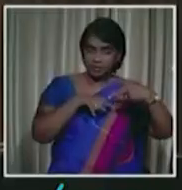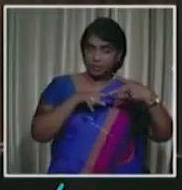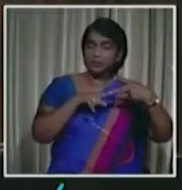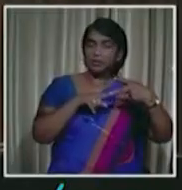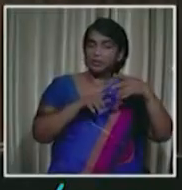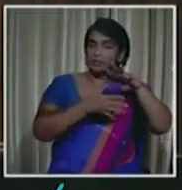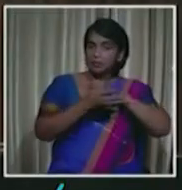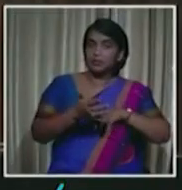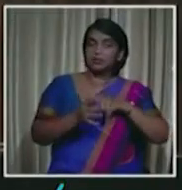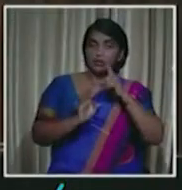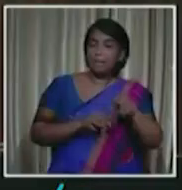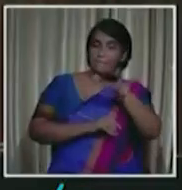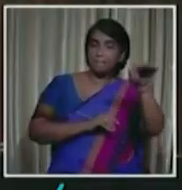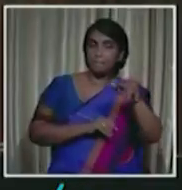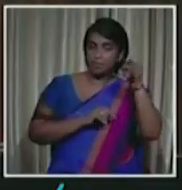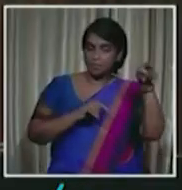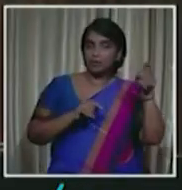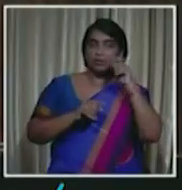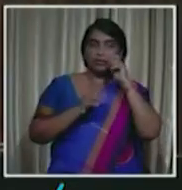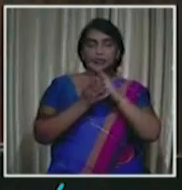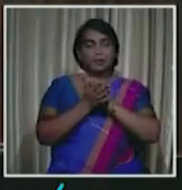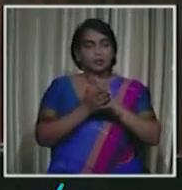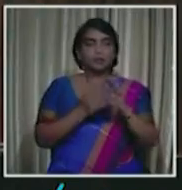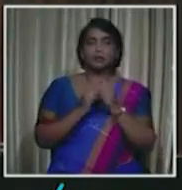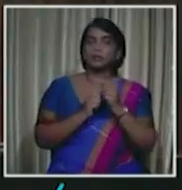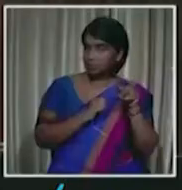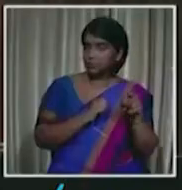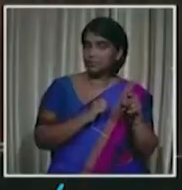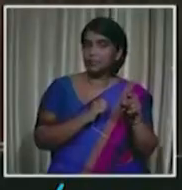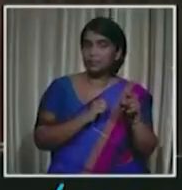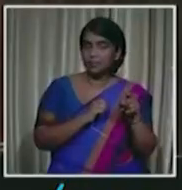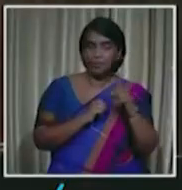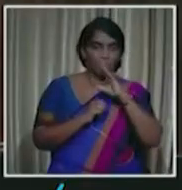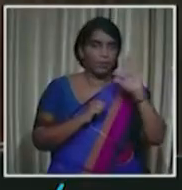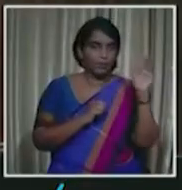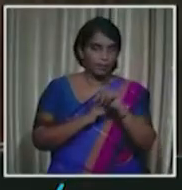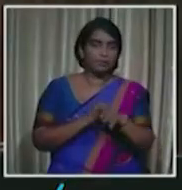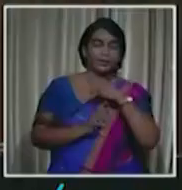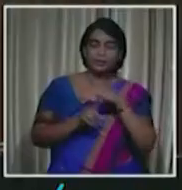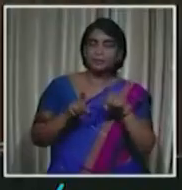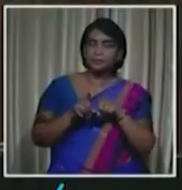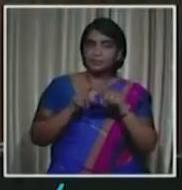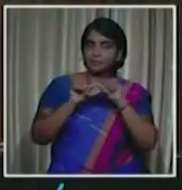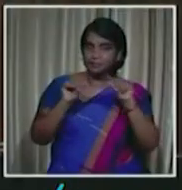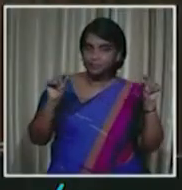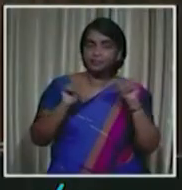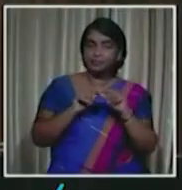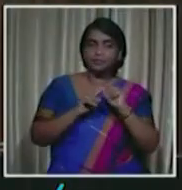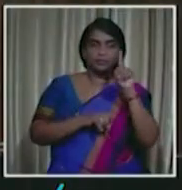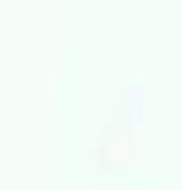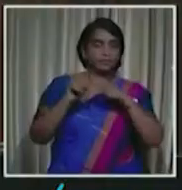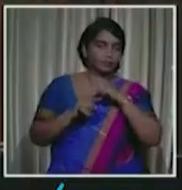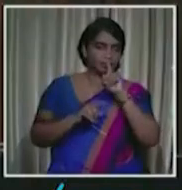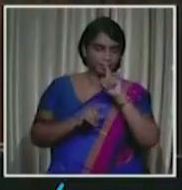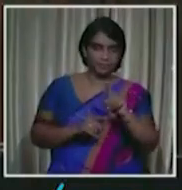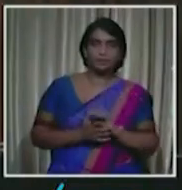उपलेखनी निश्चयकुट दक्षिण प्रदेश महाजन सामे पात्रागिनियम सदा खेदवन बवट आज्ञावक निगुत्कोट पार्लिमेंट मेन